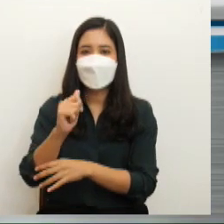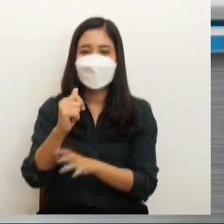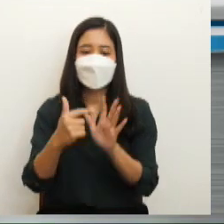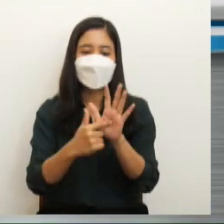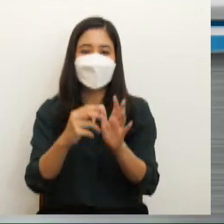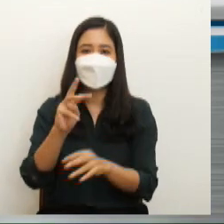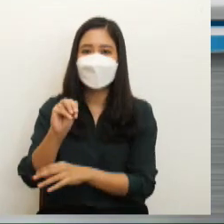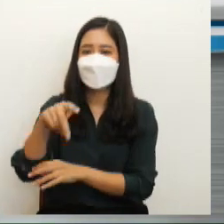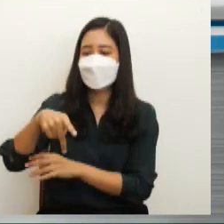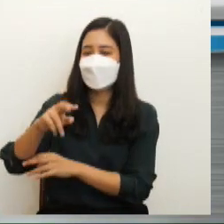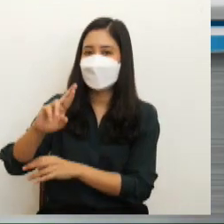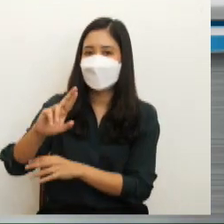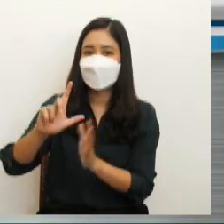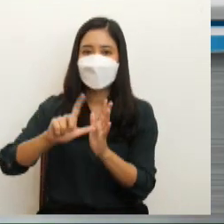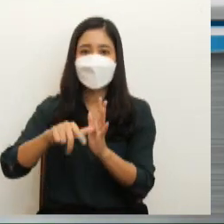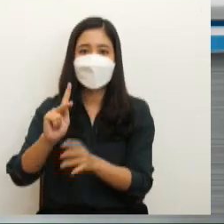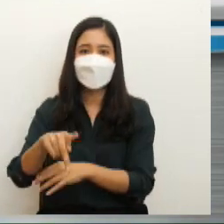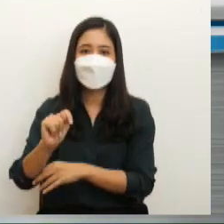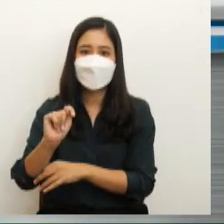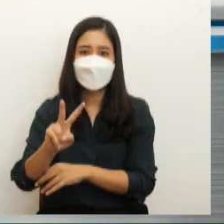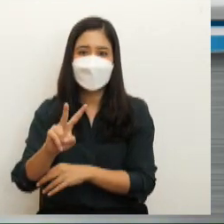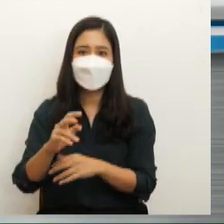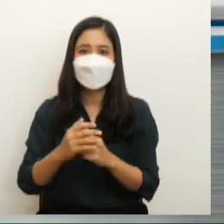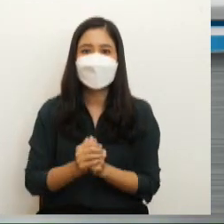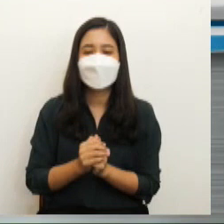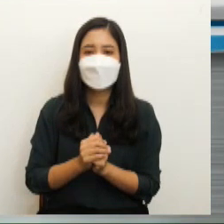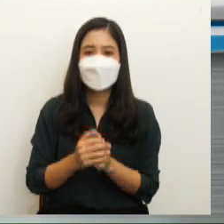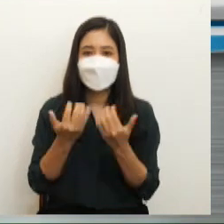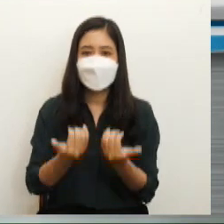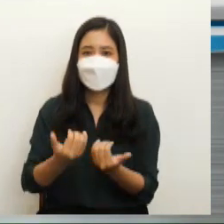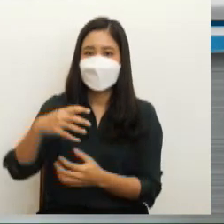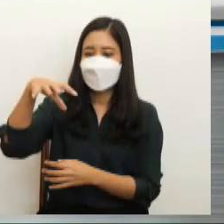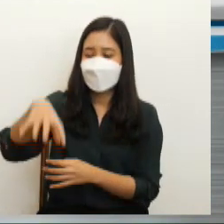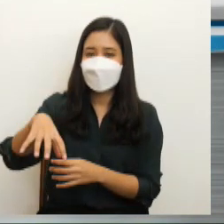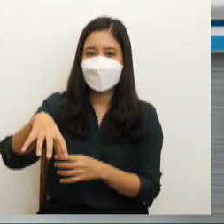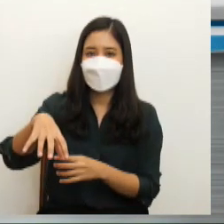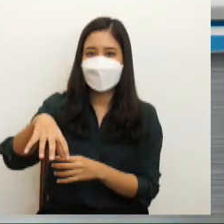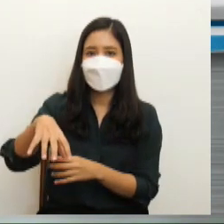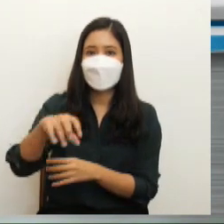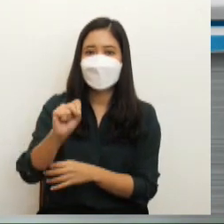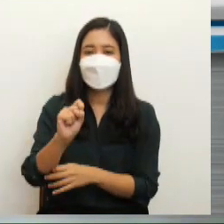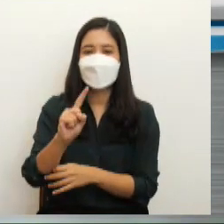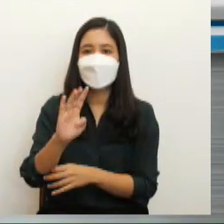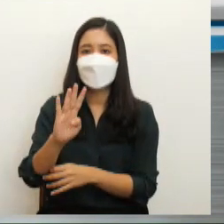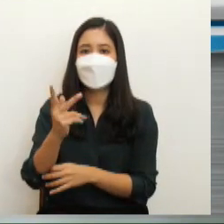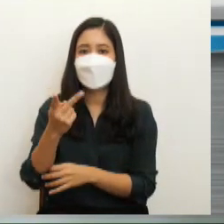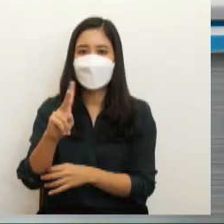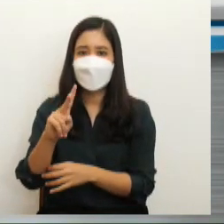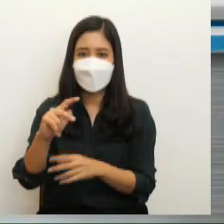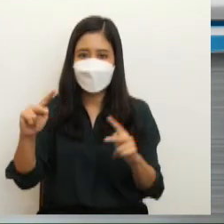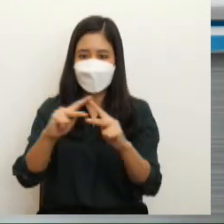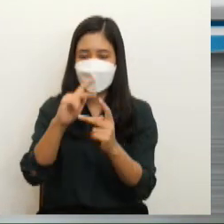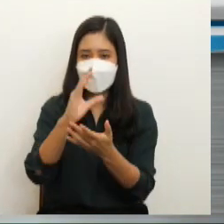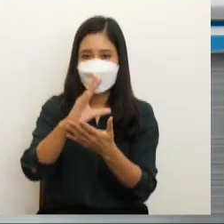ปทนะคะซึ่งวันนี้เราได้รับความอนุเคราะห์สถานที่สบคสทสัญจรพบเพื่อนครูสปทน